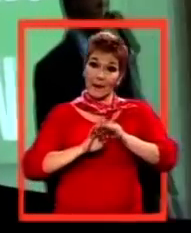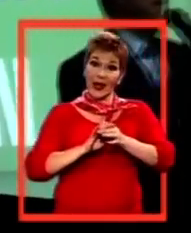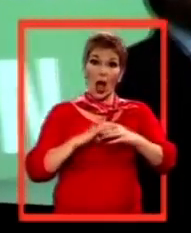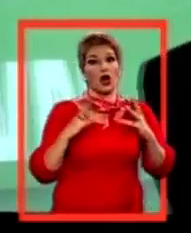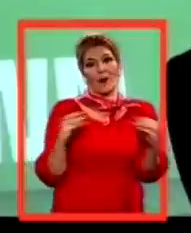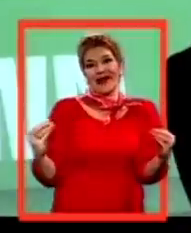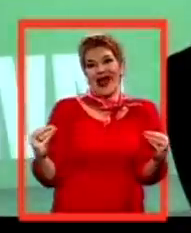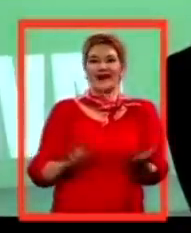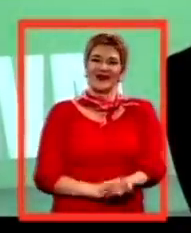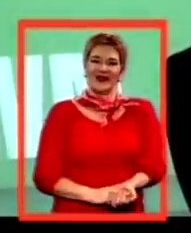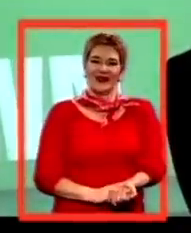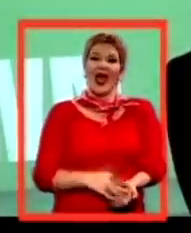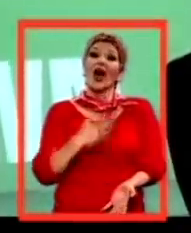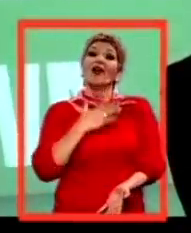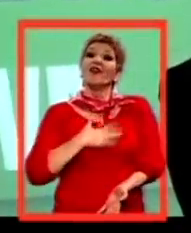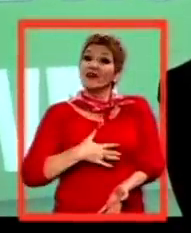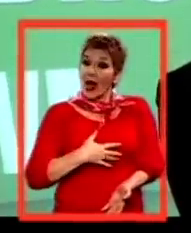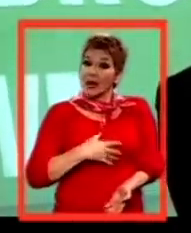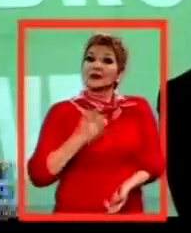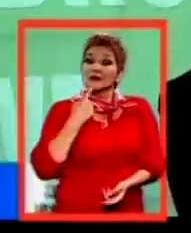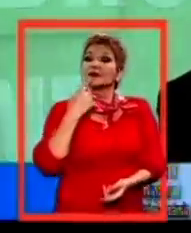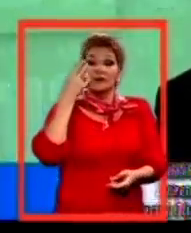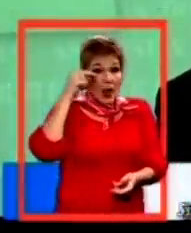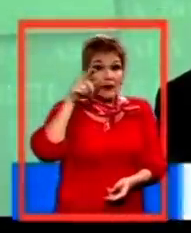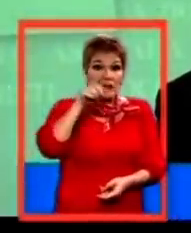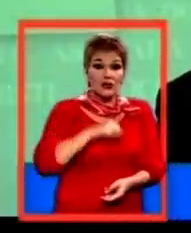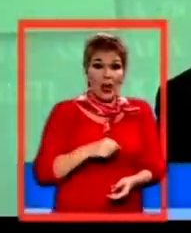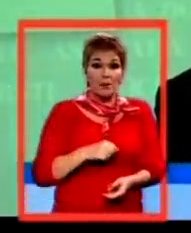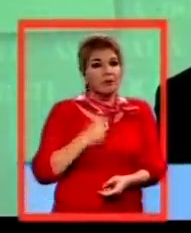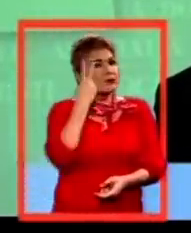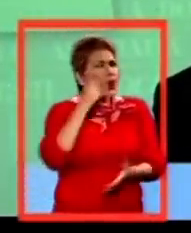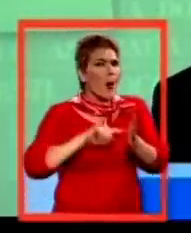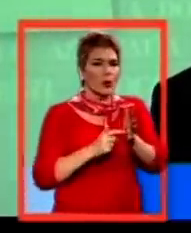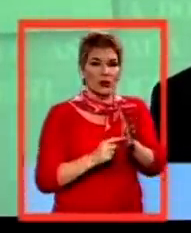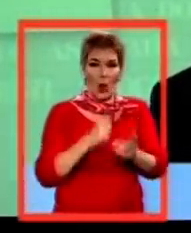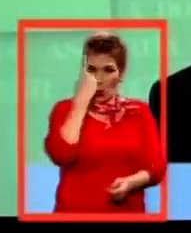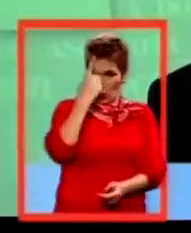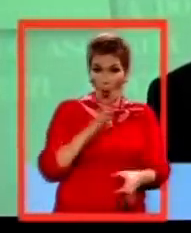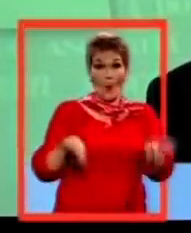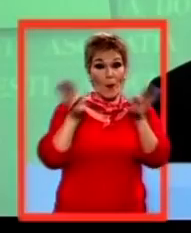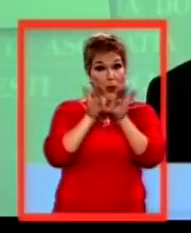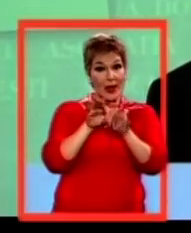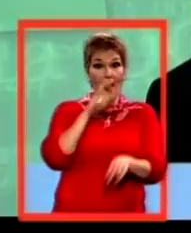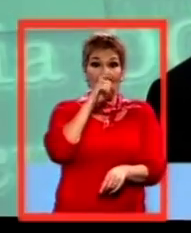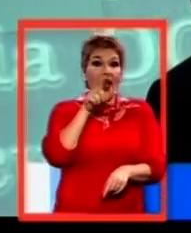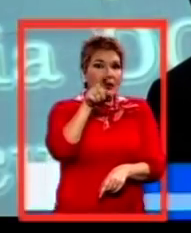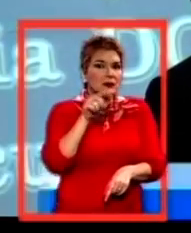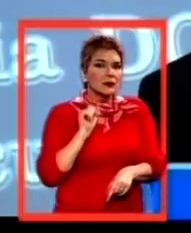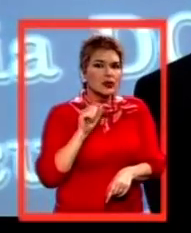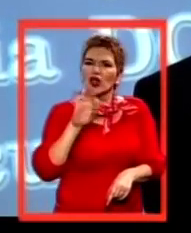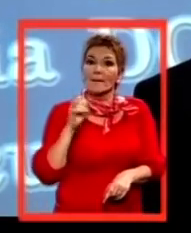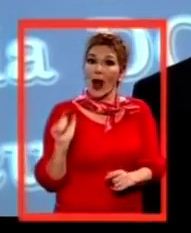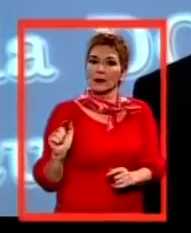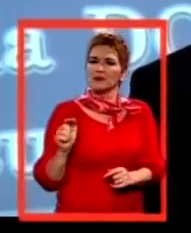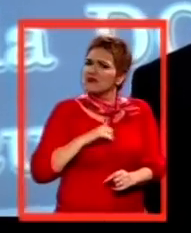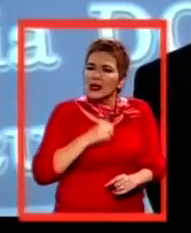România. Aș vrea să mă refer la două lucruri. Unul, la modelul Șerban și doi, la